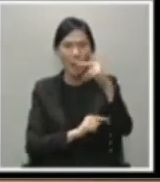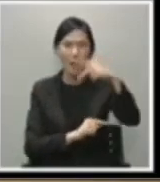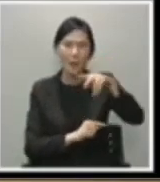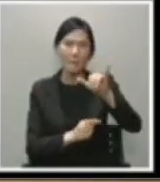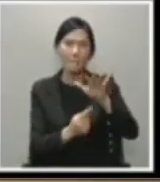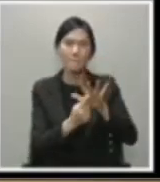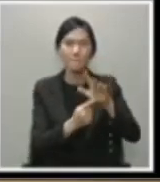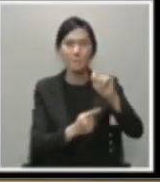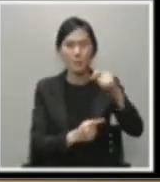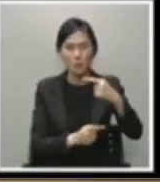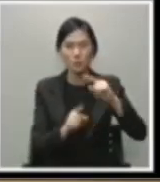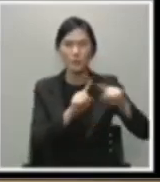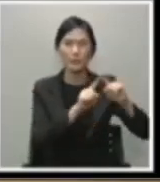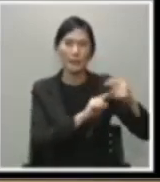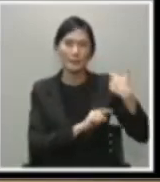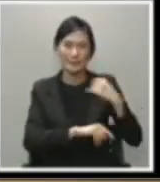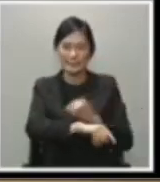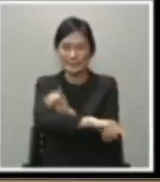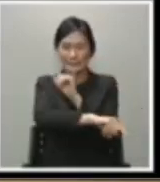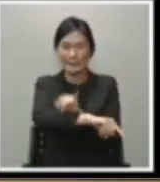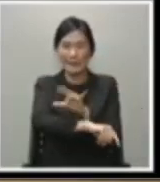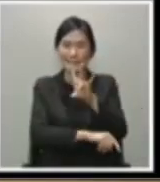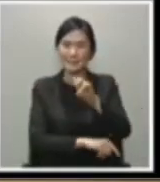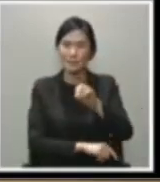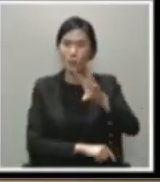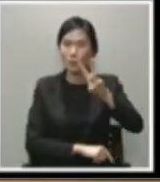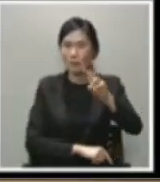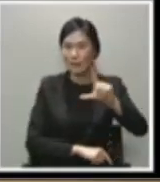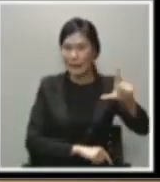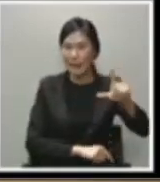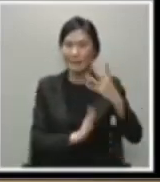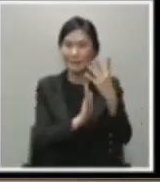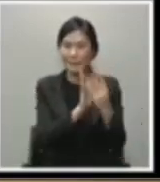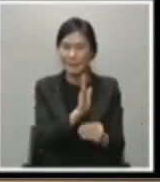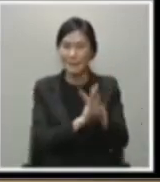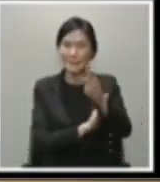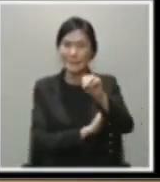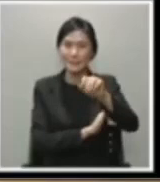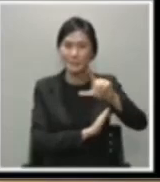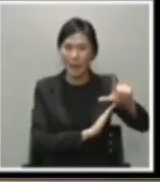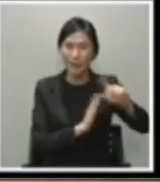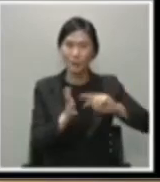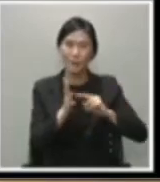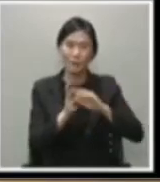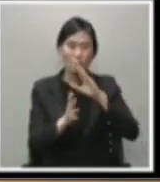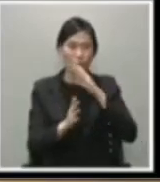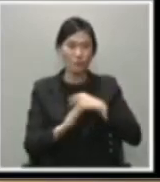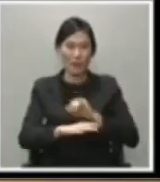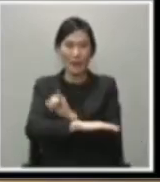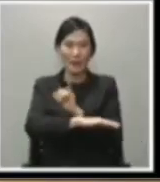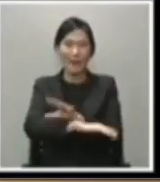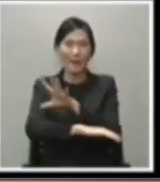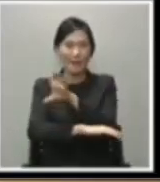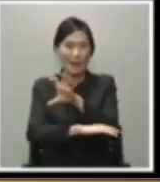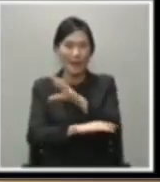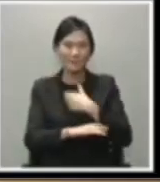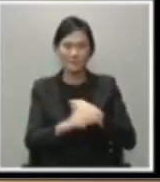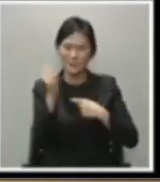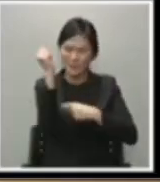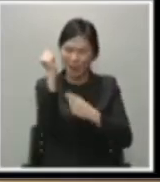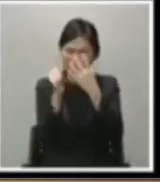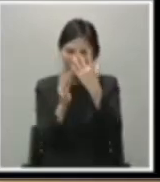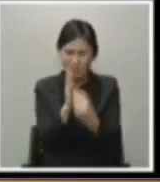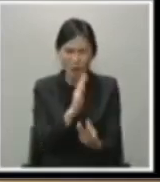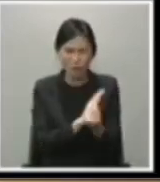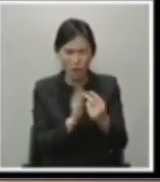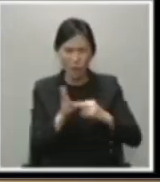างครับ1ล้านไร่76ล้านต้นจะเหลือต้นยาง40ล้านต้นถ้า5ล้านไร่ต้นยางจะหายไปเท่าไหร่ครับน้ำยางก็